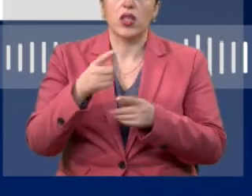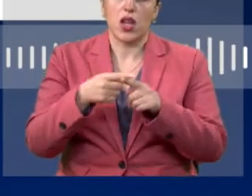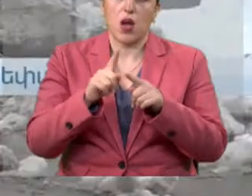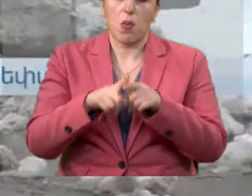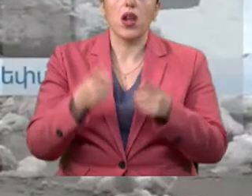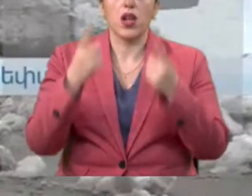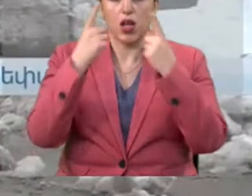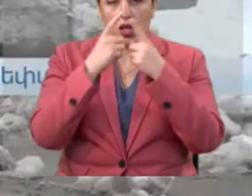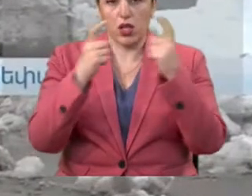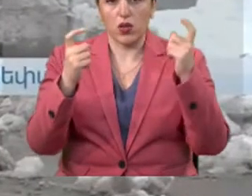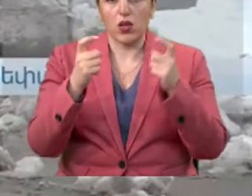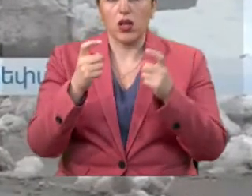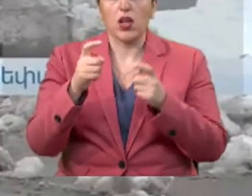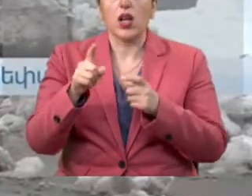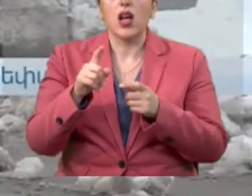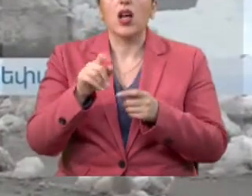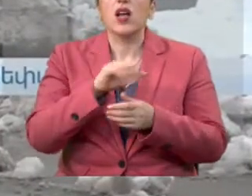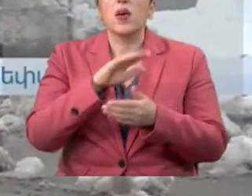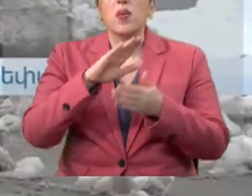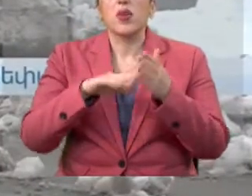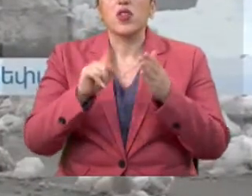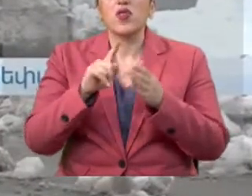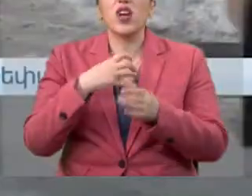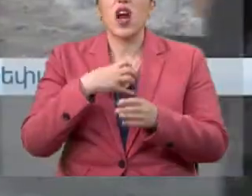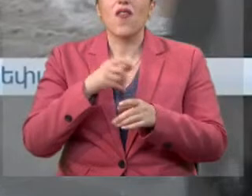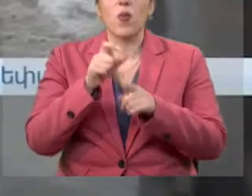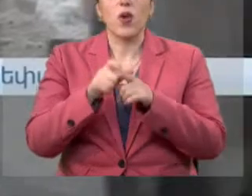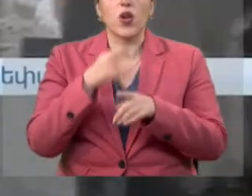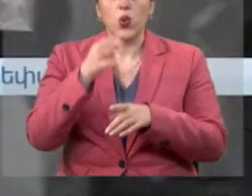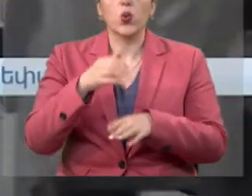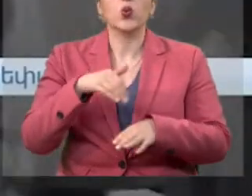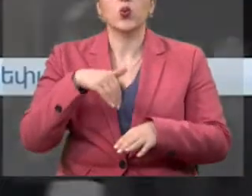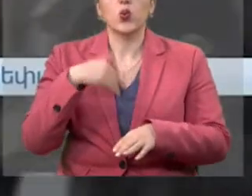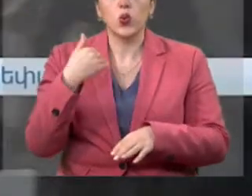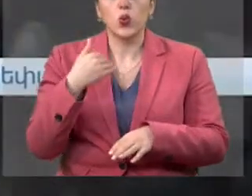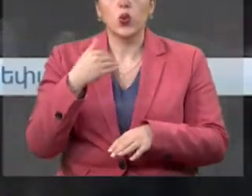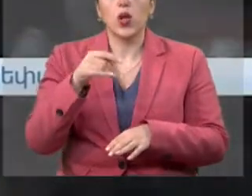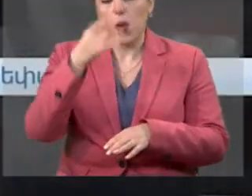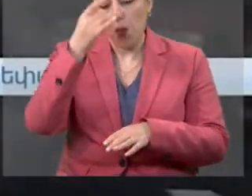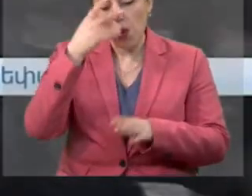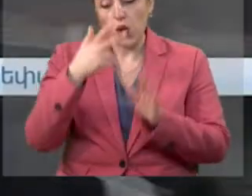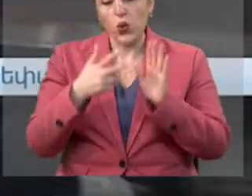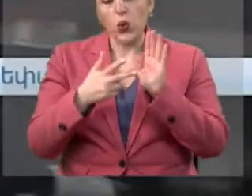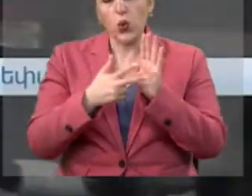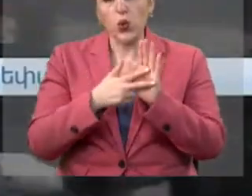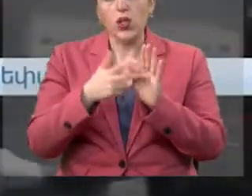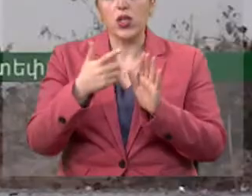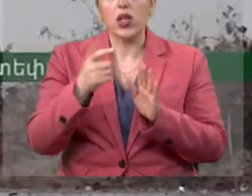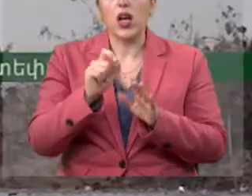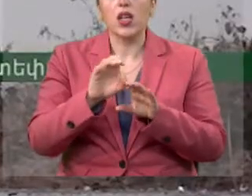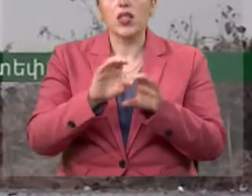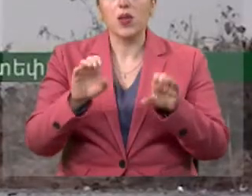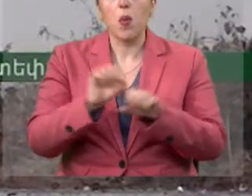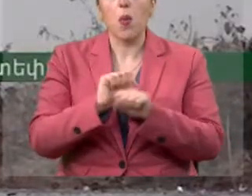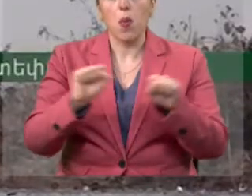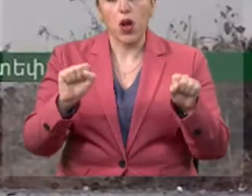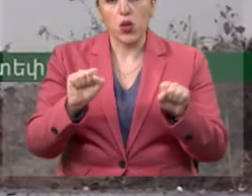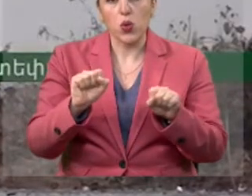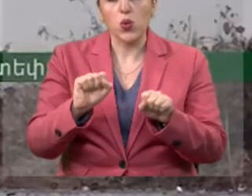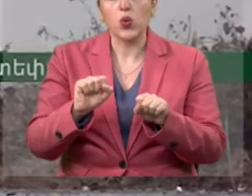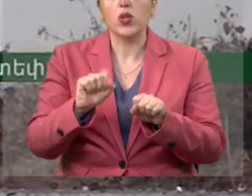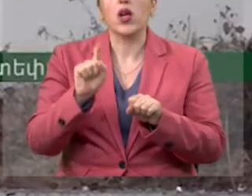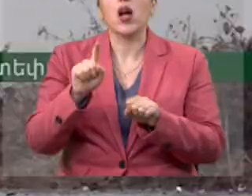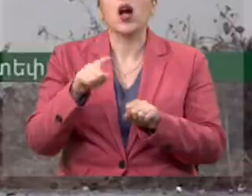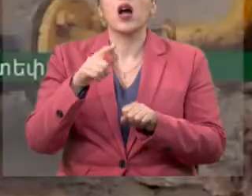չէր տարածել։ Առանց փակագծերը բացելու Արցախի իշխանությունները վստահեցնում են մարտի 8-ի պայթյունից հետո ադրբեջանական կողմը